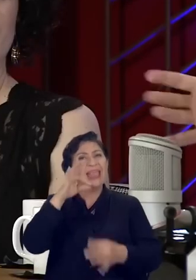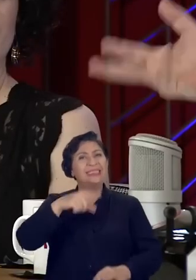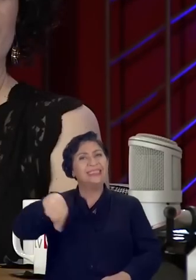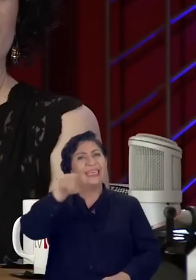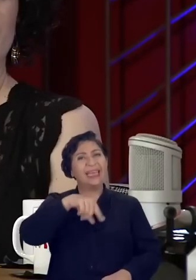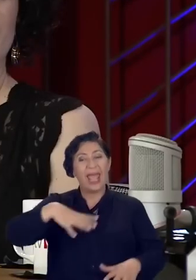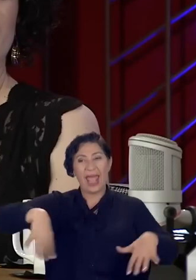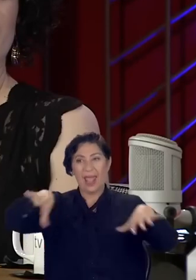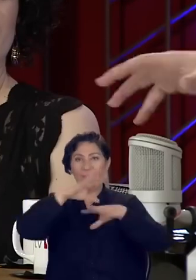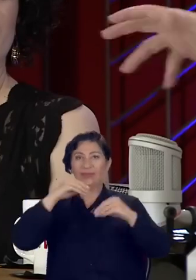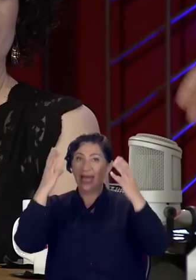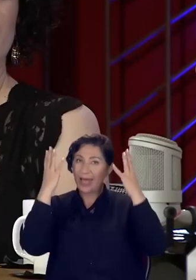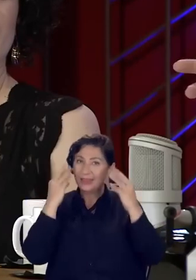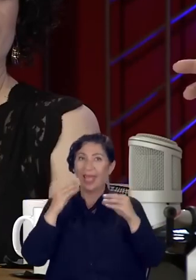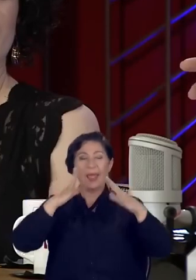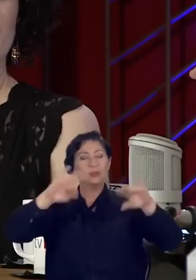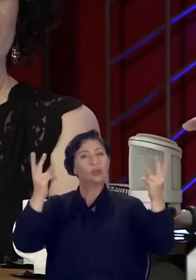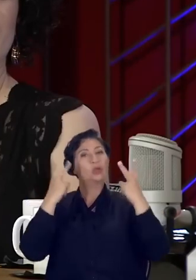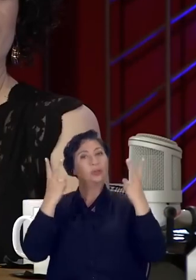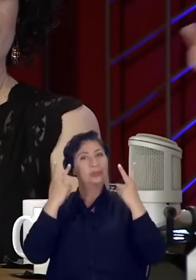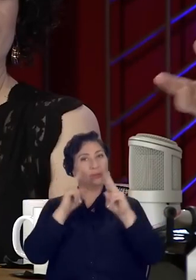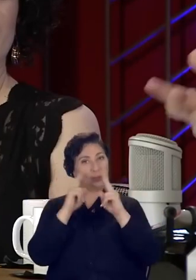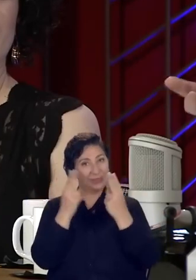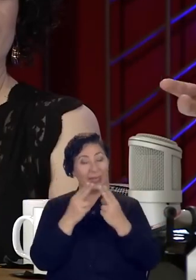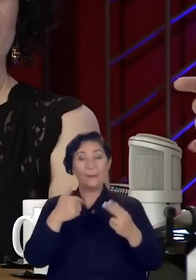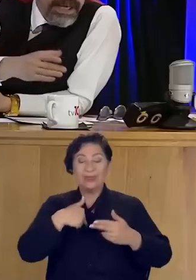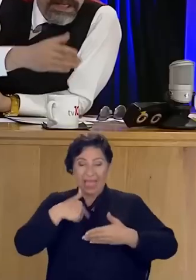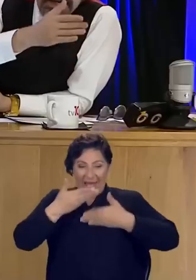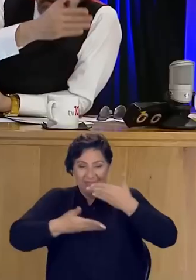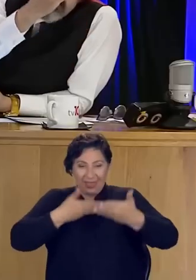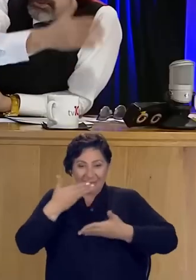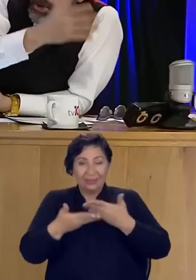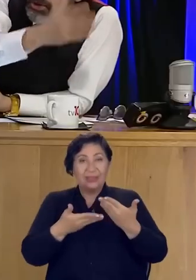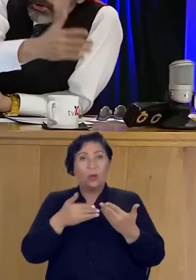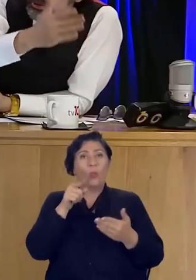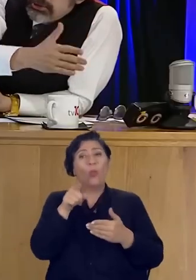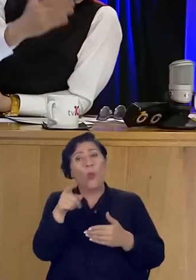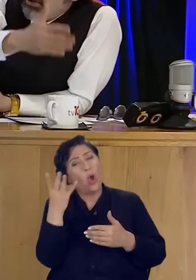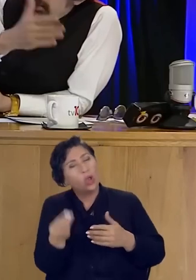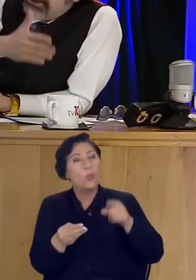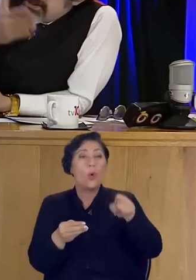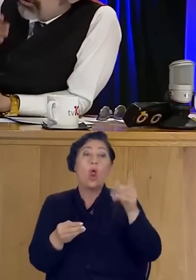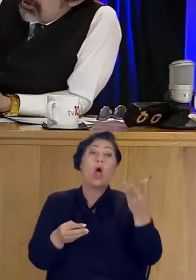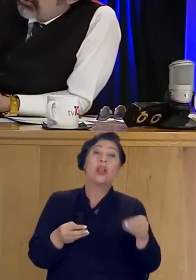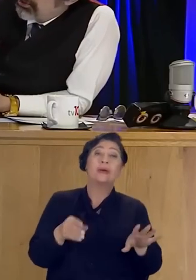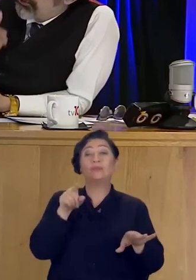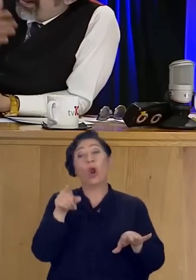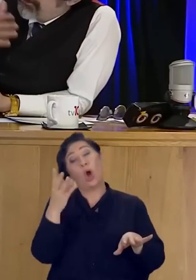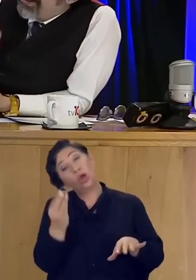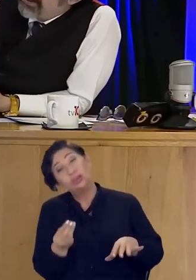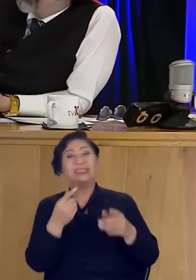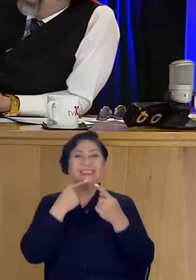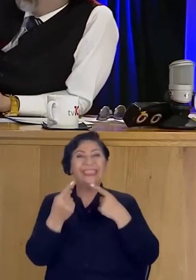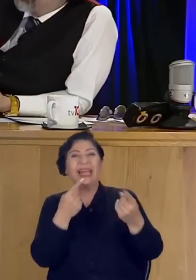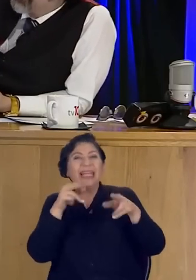insanların hepimize anlattığı, hepimiz gösteri dünyasındayız. Bize anlattığı yani bu böyle olur, böyle olmazsa şöyle olur